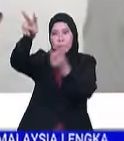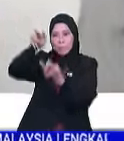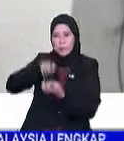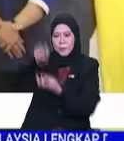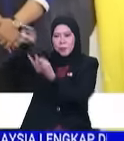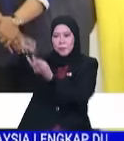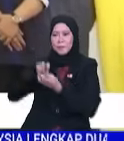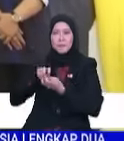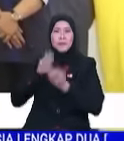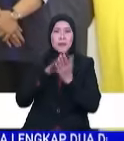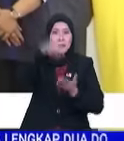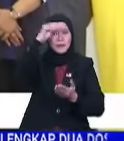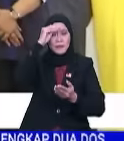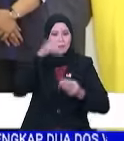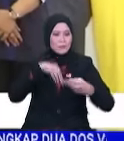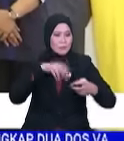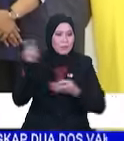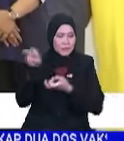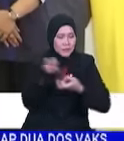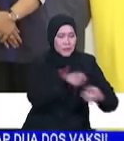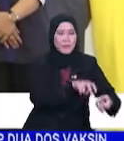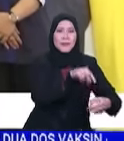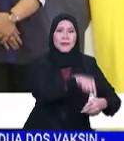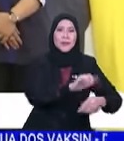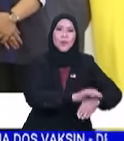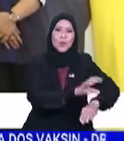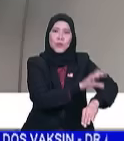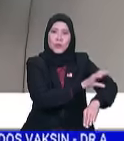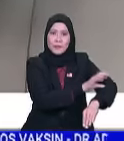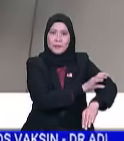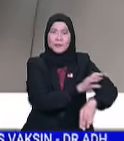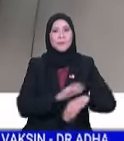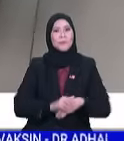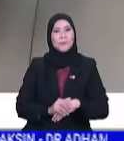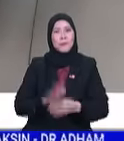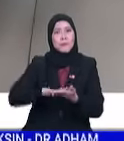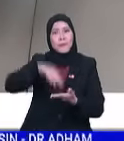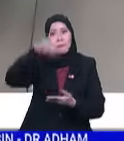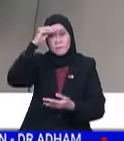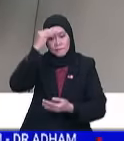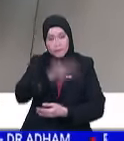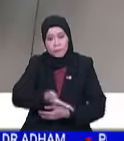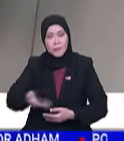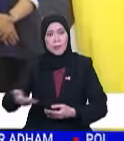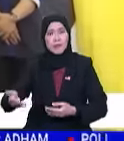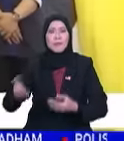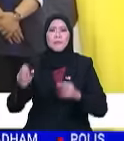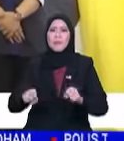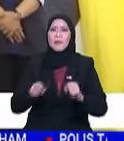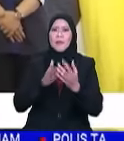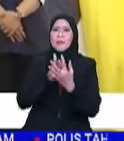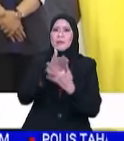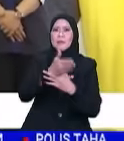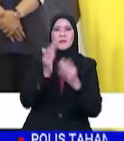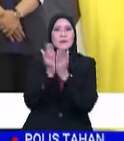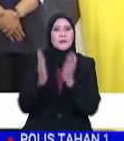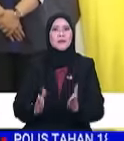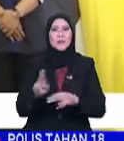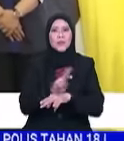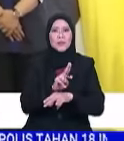bahan-bahan pembelajaran ke komputer pelayan. Bahan pembelajaran yang dimuat naik ini katanya akan dapat diakses oleh pelajar